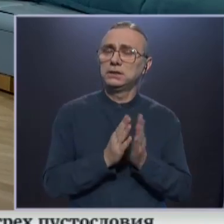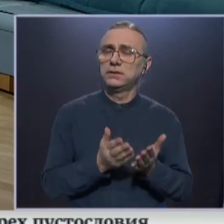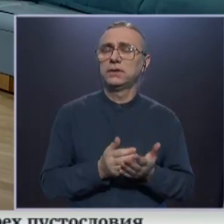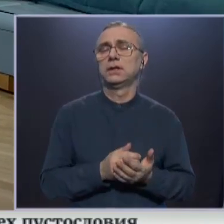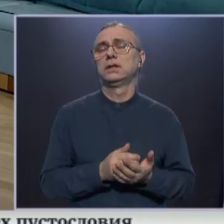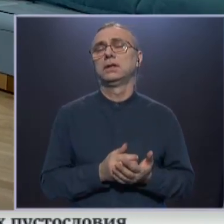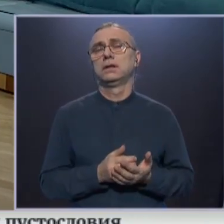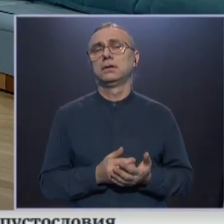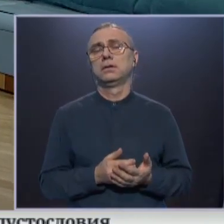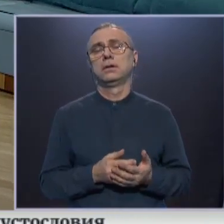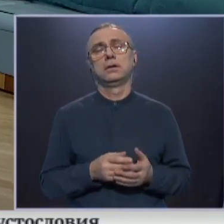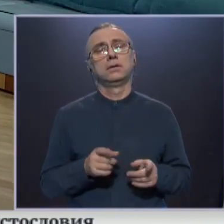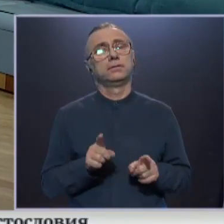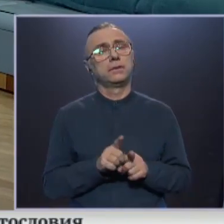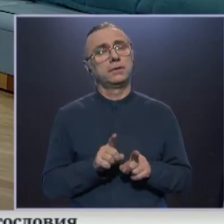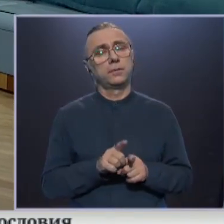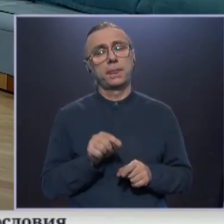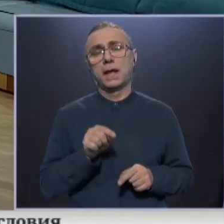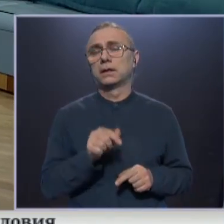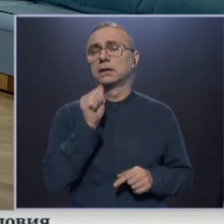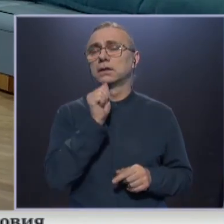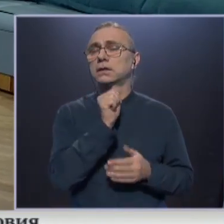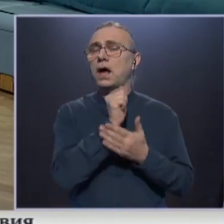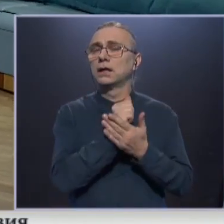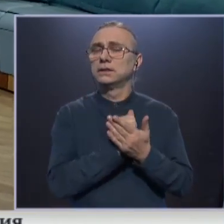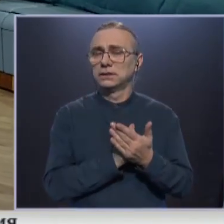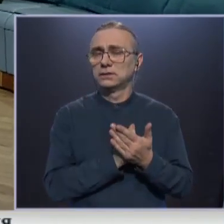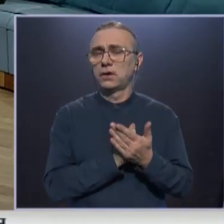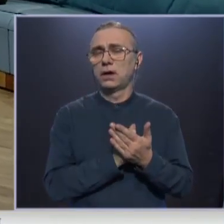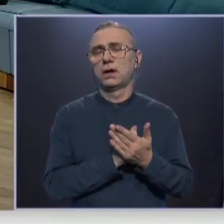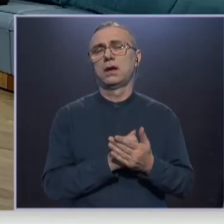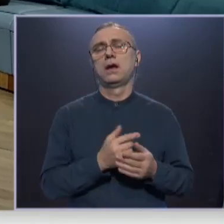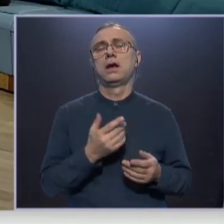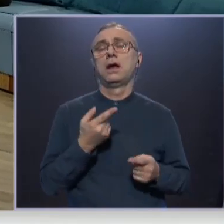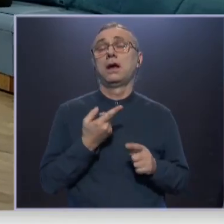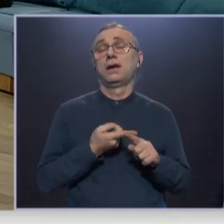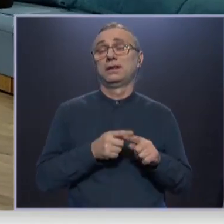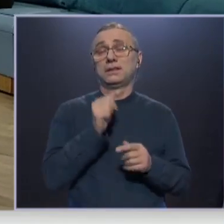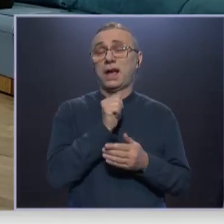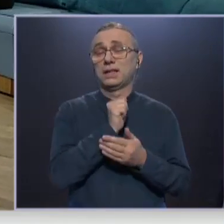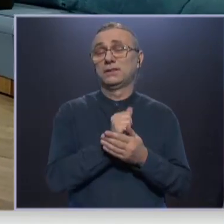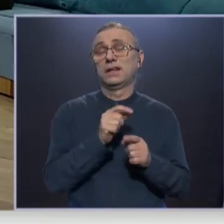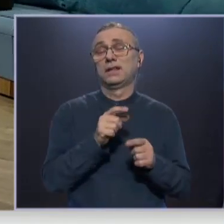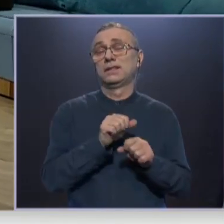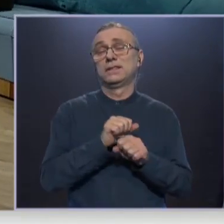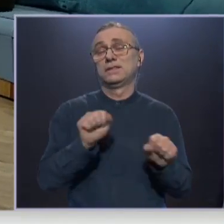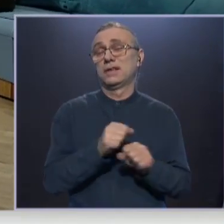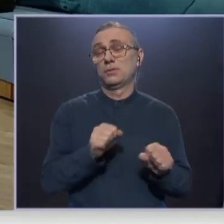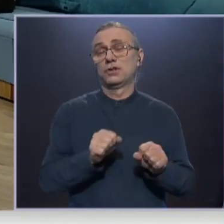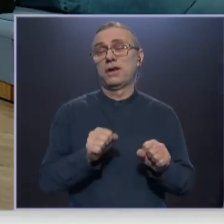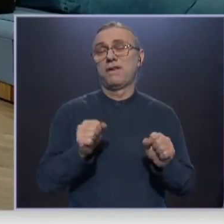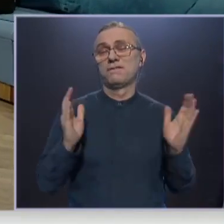мы помним, таинство, недаром, это некоторая тайна, это то, что нельзя загнать в какие-то вот рамки, что правильно совершили или